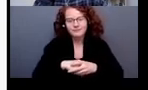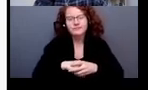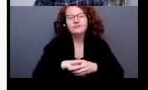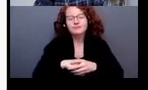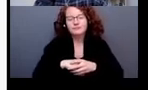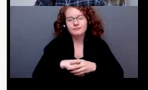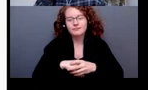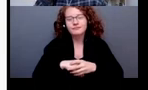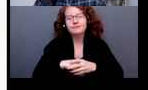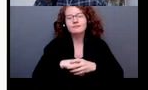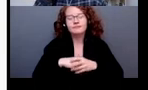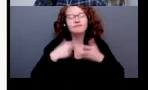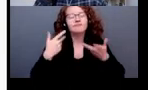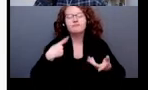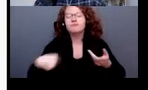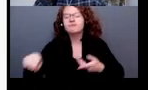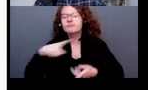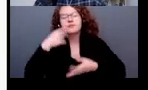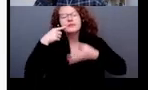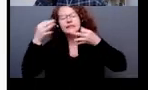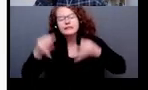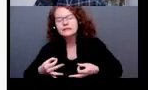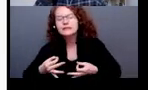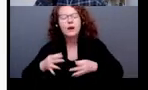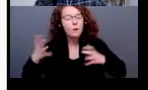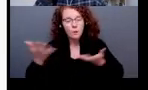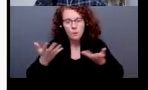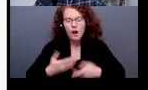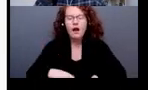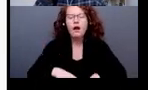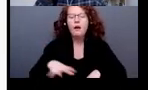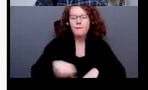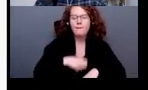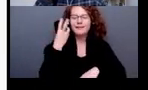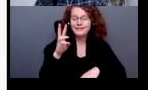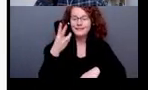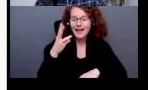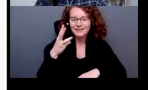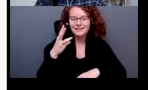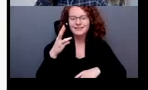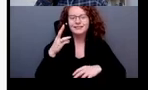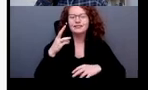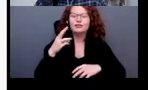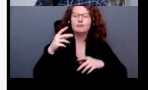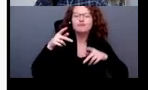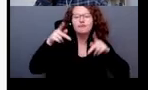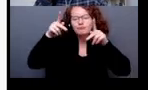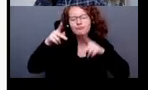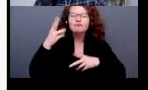c'est de distinguer 16 profils hein, de réparateurs et quelques réparatrices,